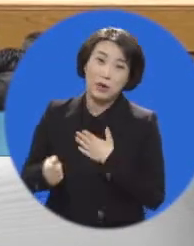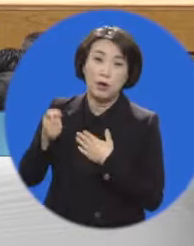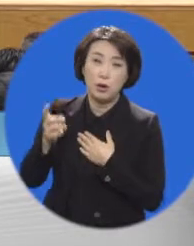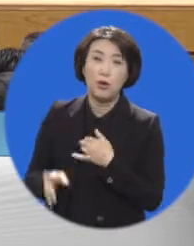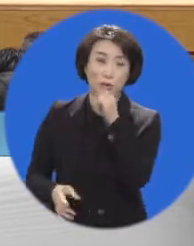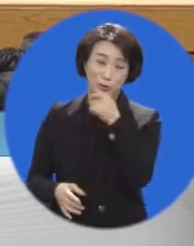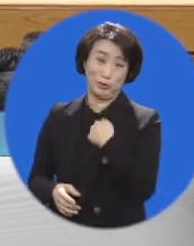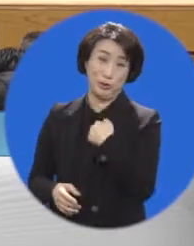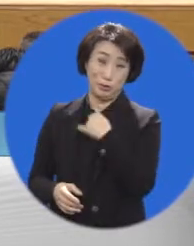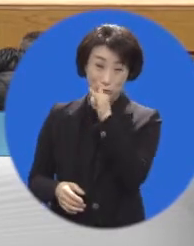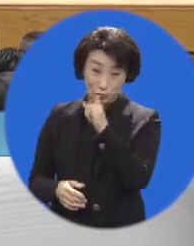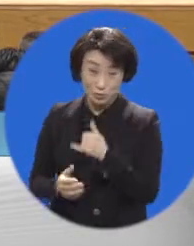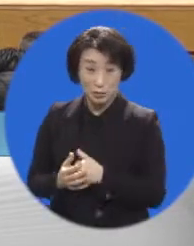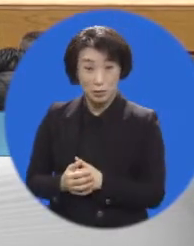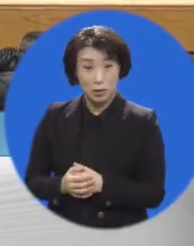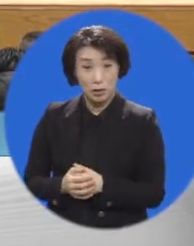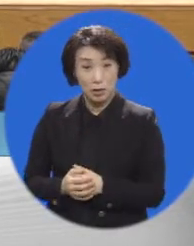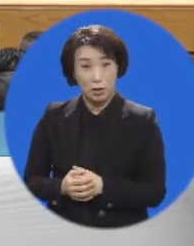넘어온 사람이기 때문에